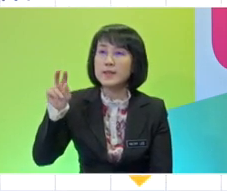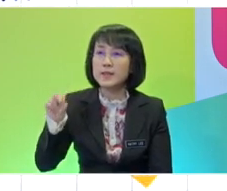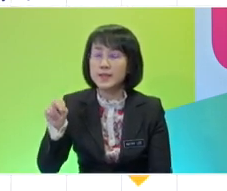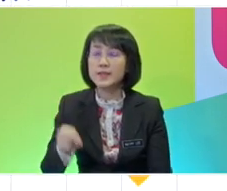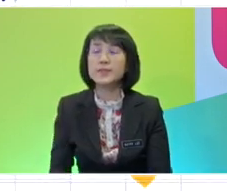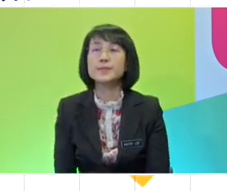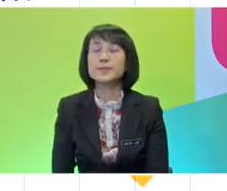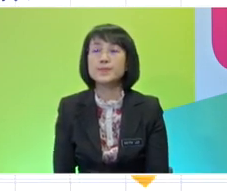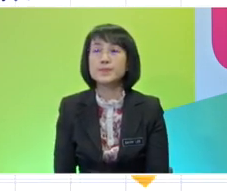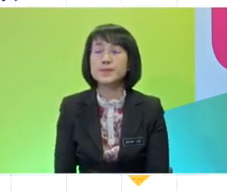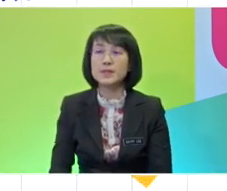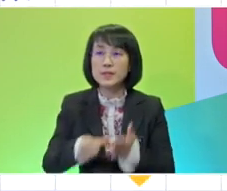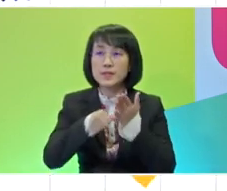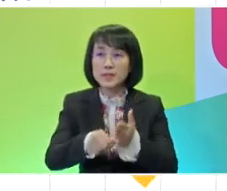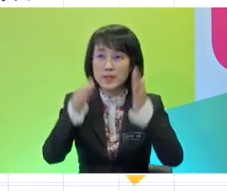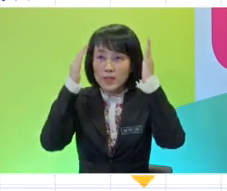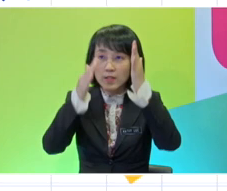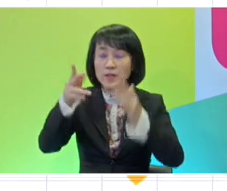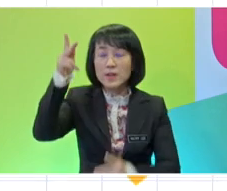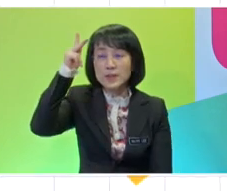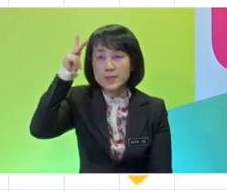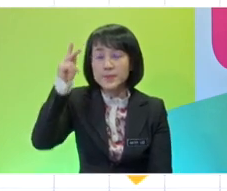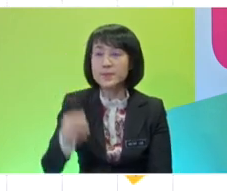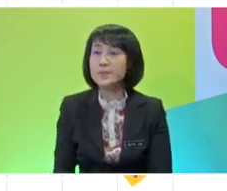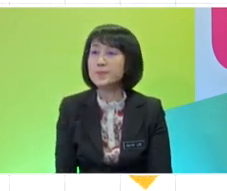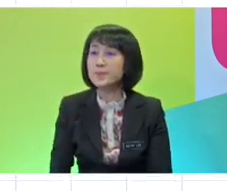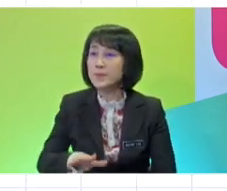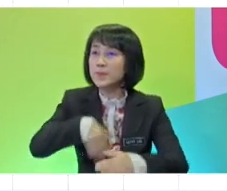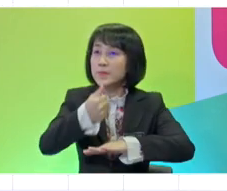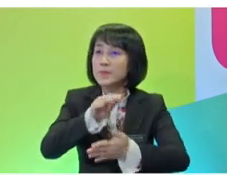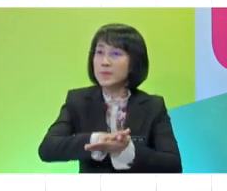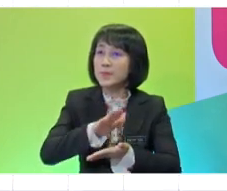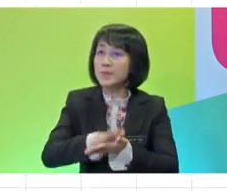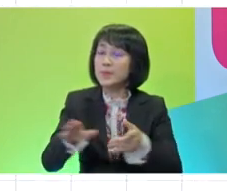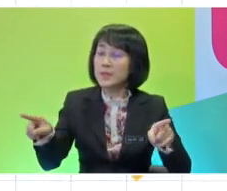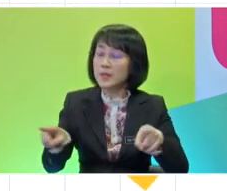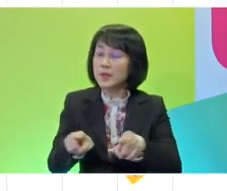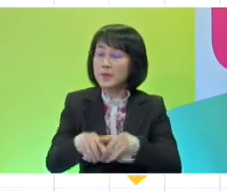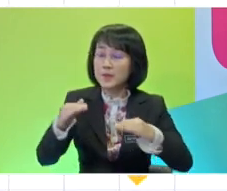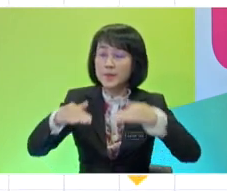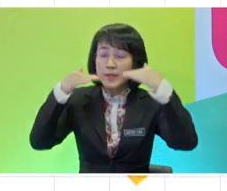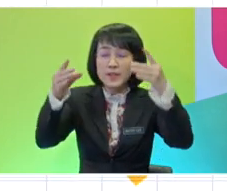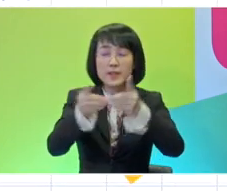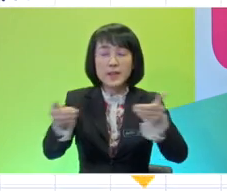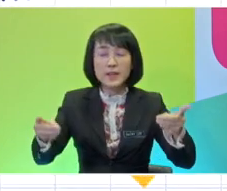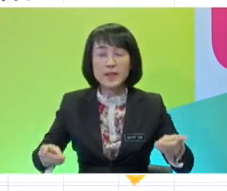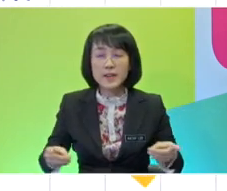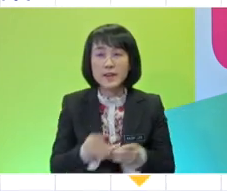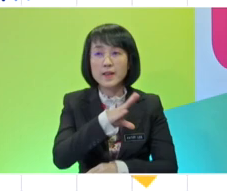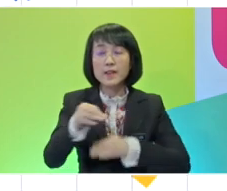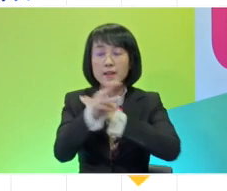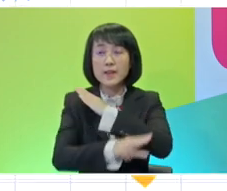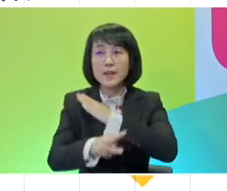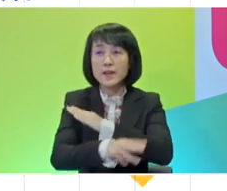continuosisme yang diikuti dengan penumbuhan sekolah yang sama pada tingkat daerah dan wilayah sistem pendidikan semakin